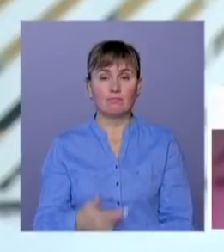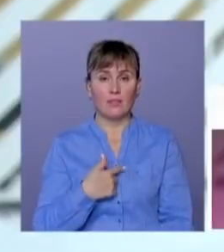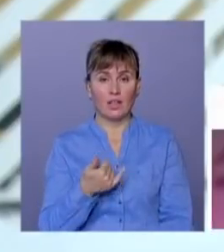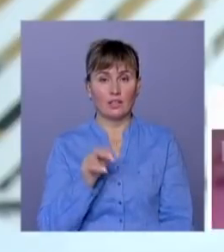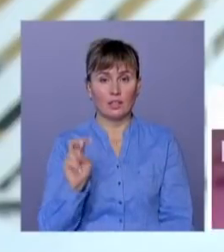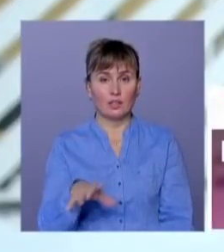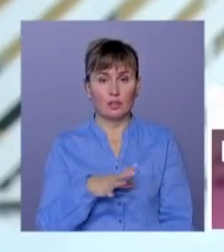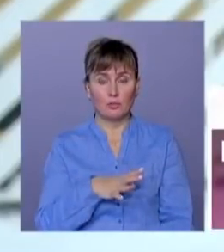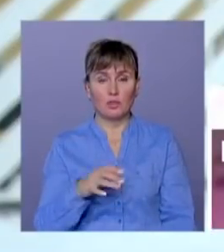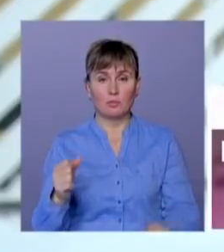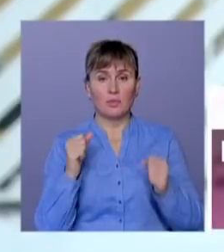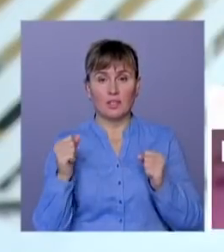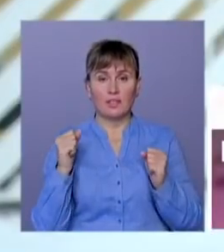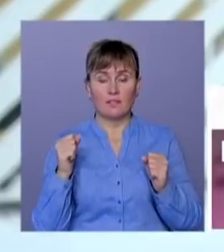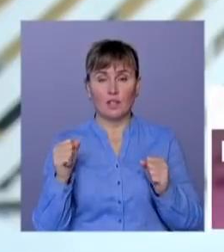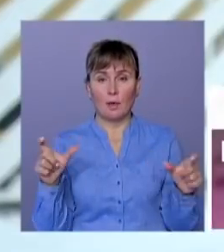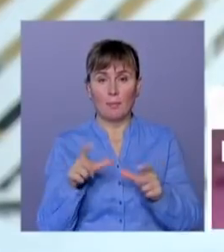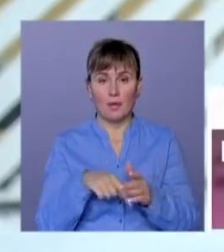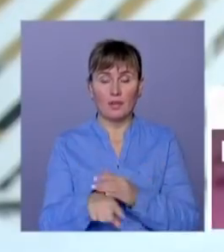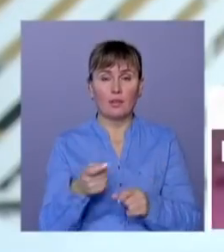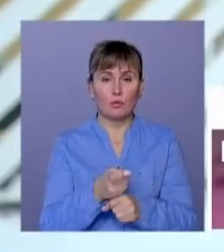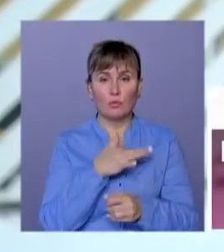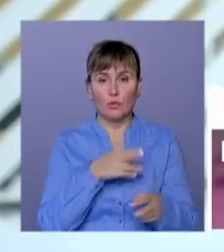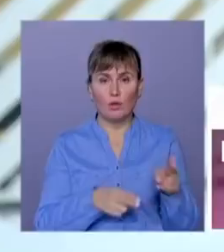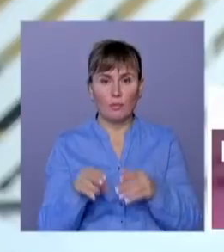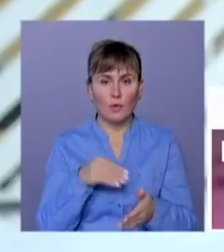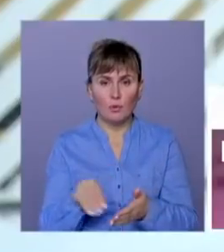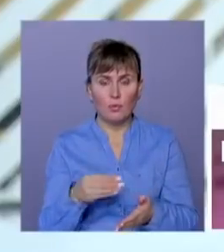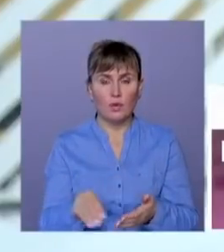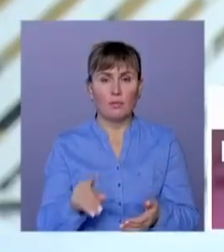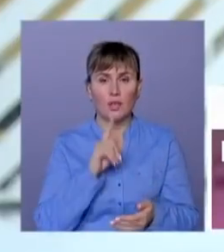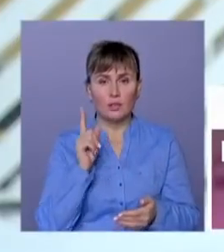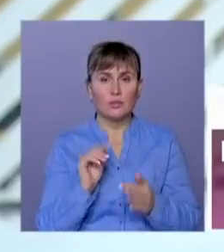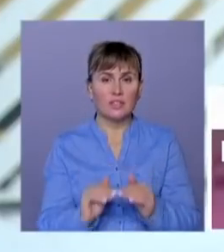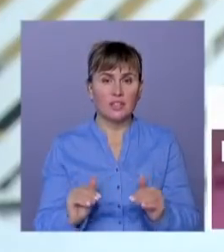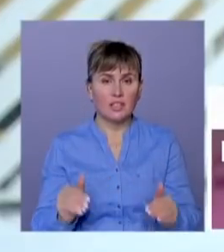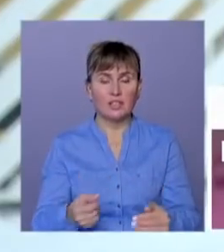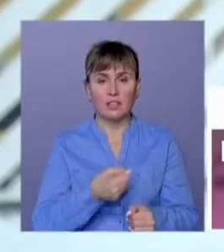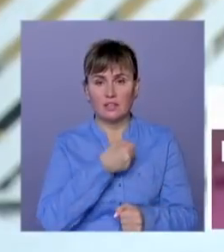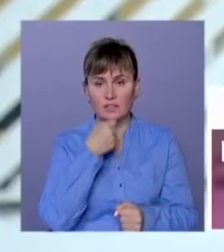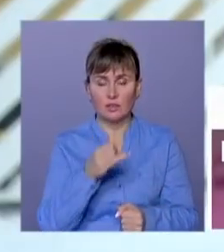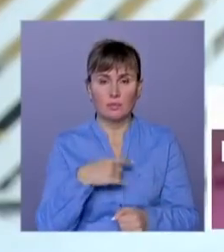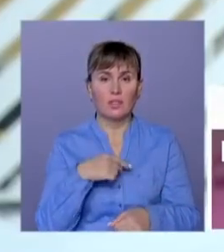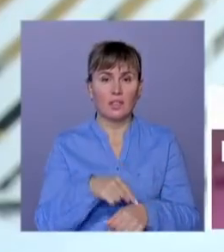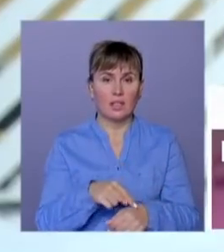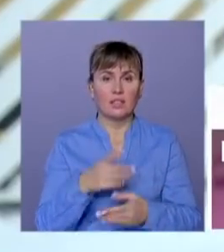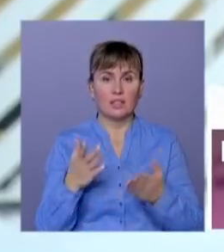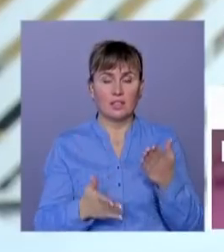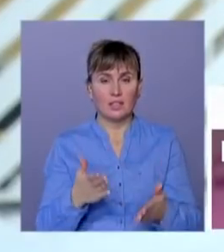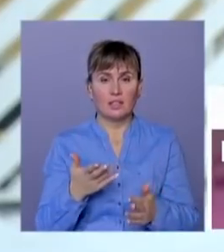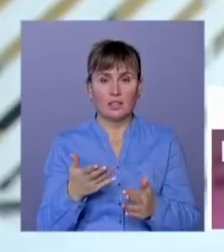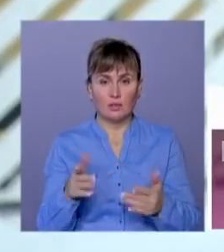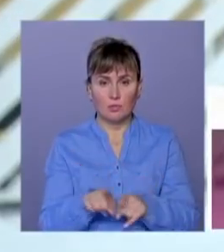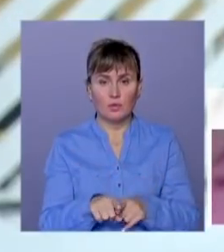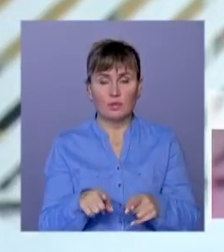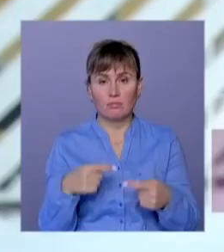магазинах, часто бываю, и там очень много выкупают коньки, молодежь, и дети, и взрослые. И мне кажется, если это будет такая